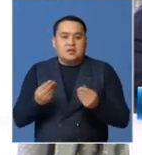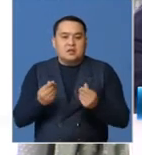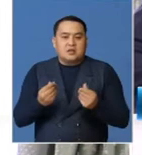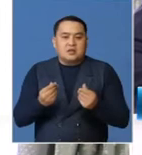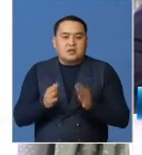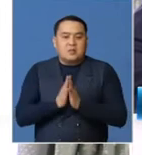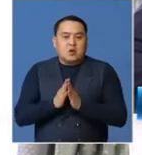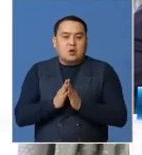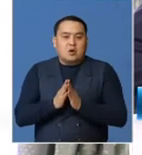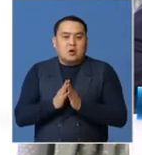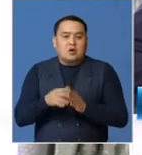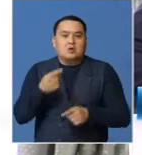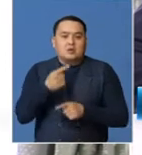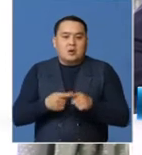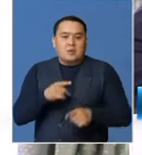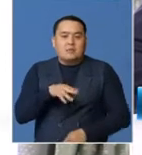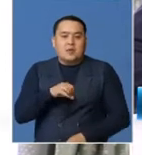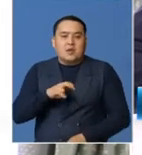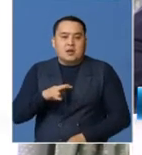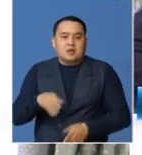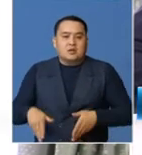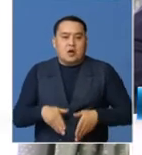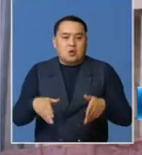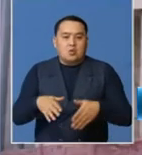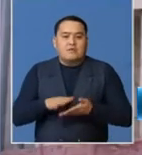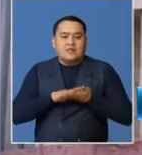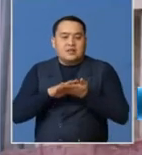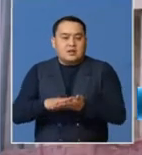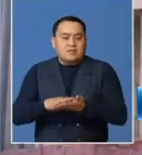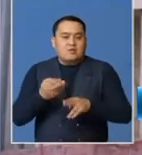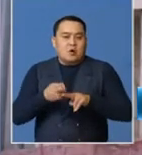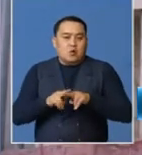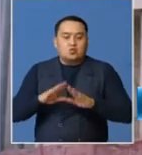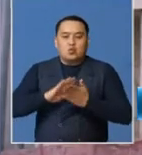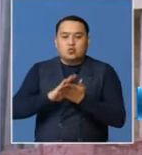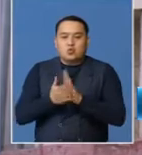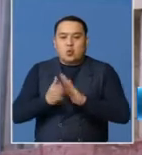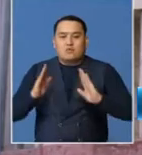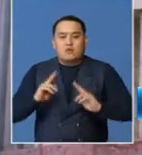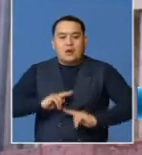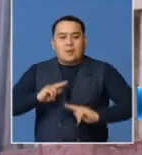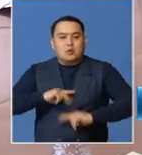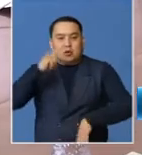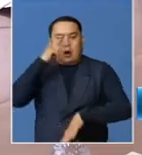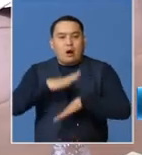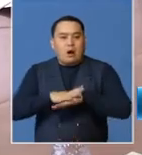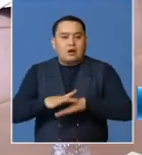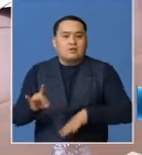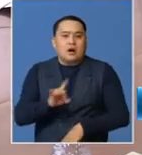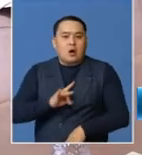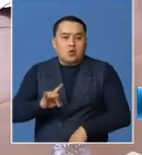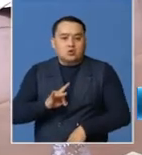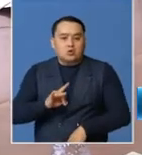бы 1,5 миллиарда тенге на дороги, чтобы выделили. В спартанских условиях работают сельские акиматы, отметил